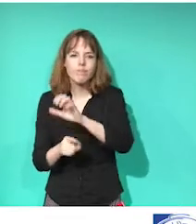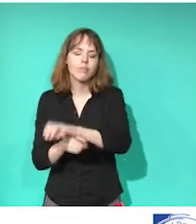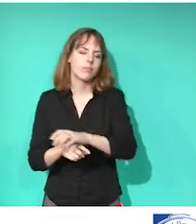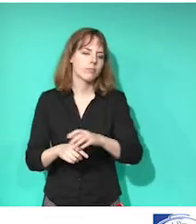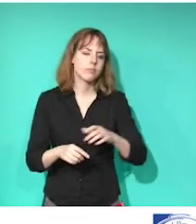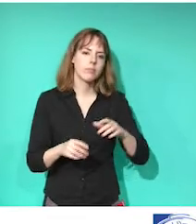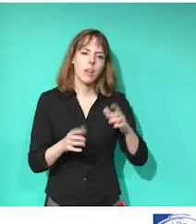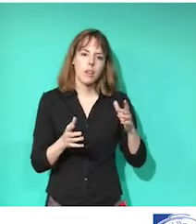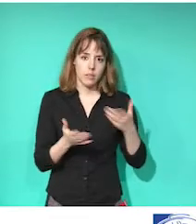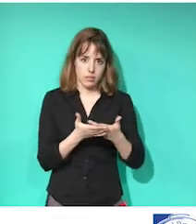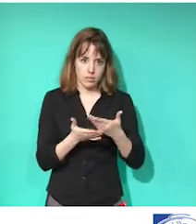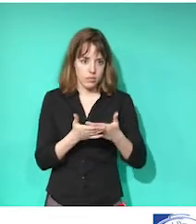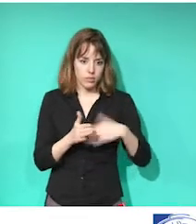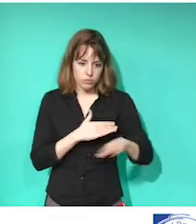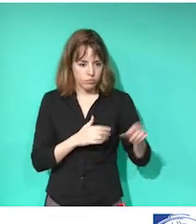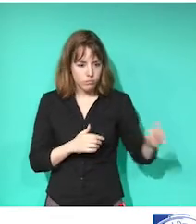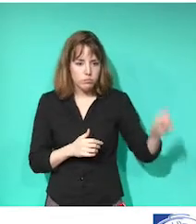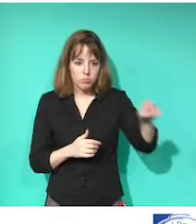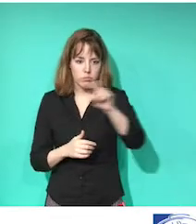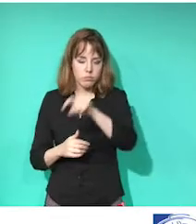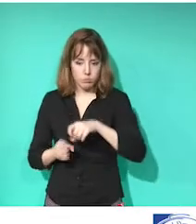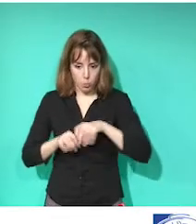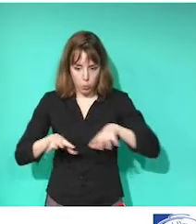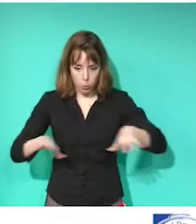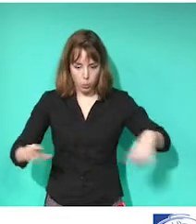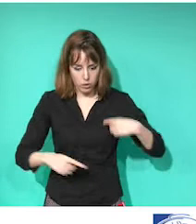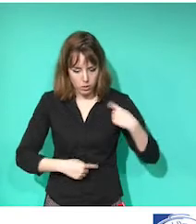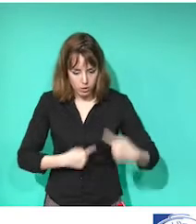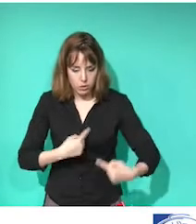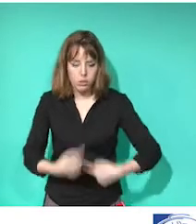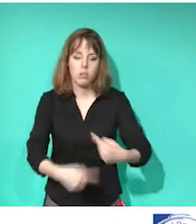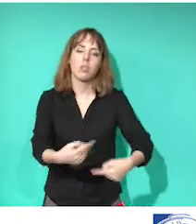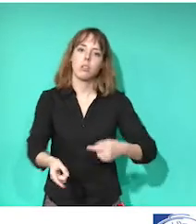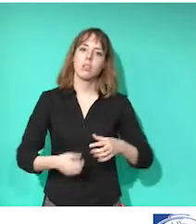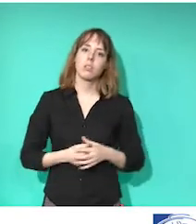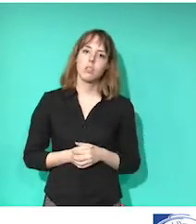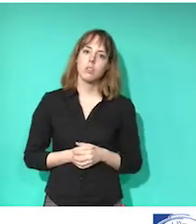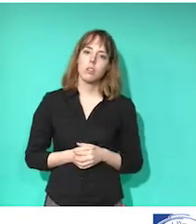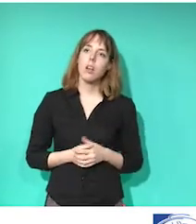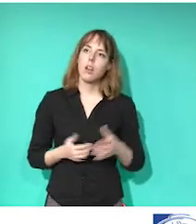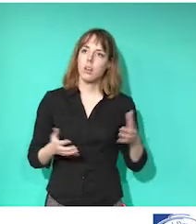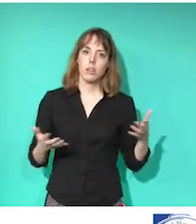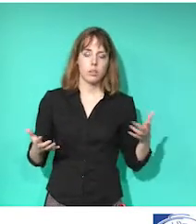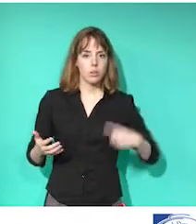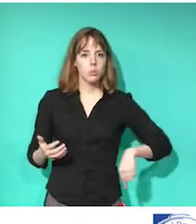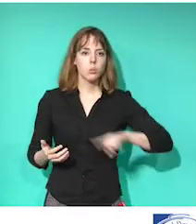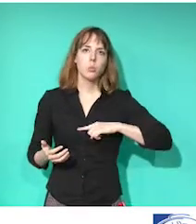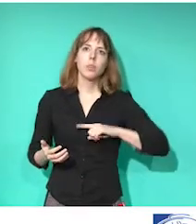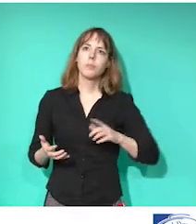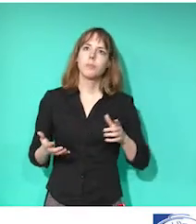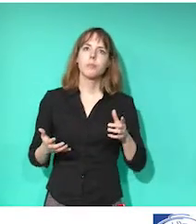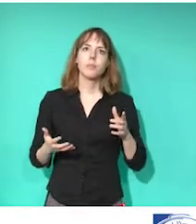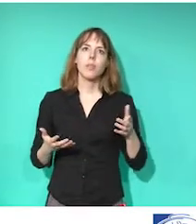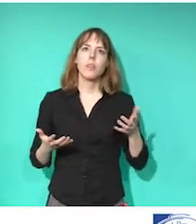contre le sexisme. Et je crois qu'on est là dans une, justement, dans une opération très